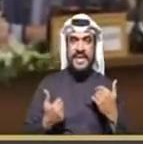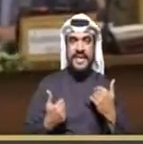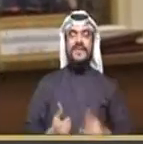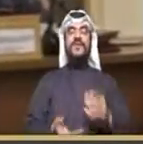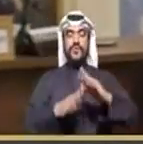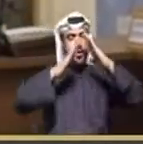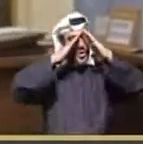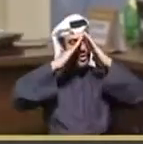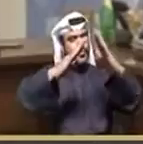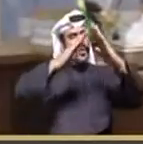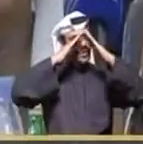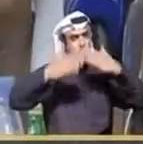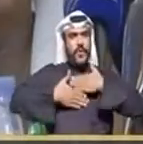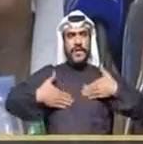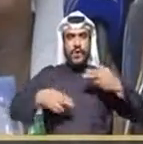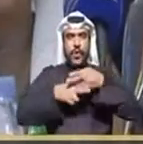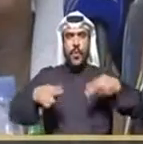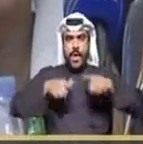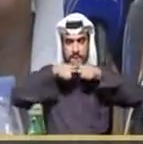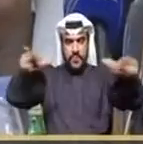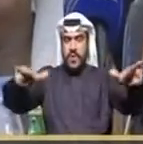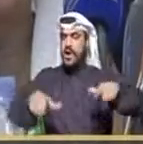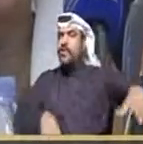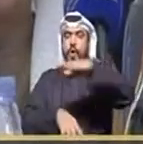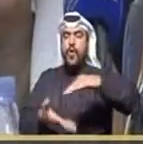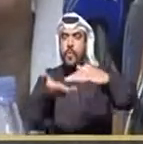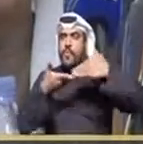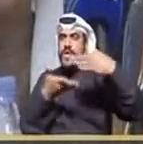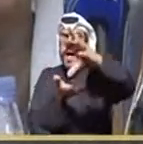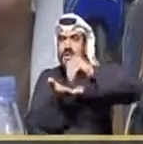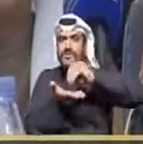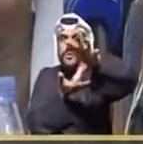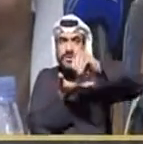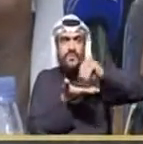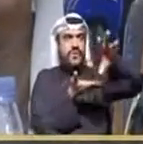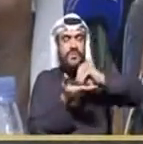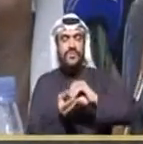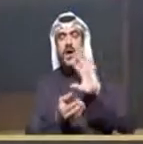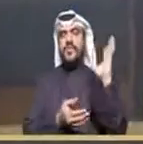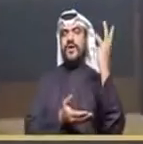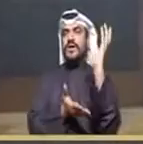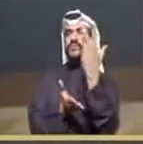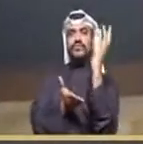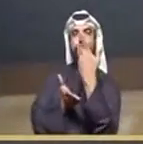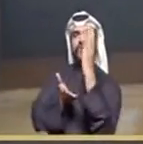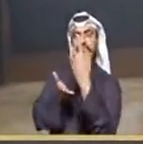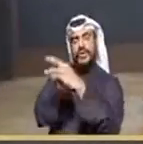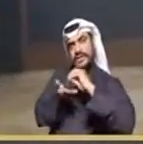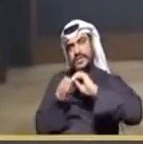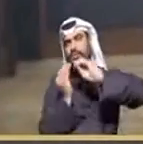السخي للنازحين وإيفائها بكامل تعهداتها المالية التي قدمتها في المؤتمرات المانحة